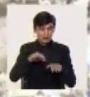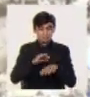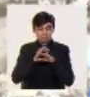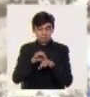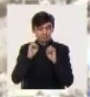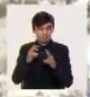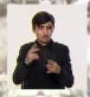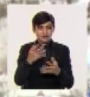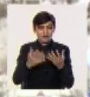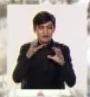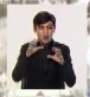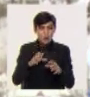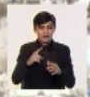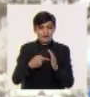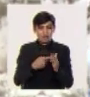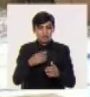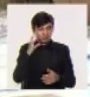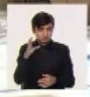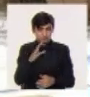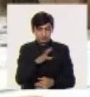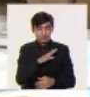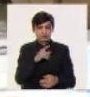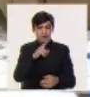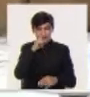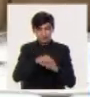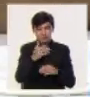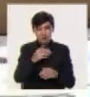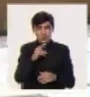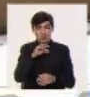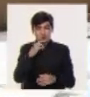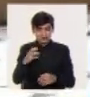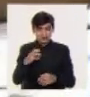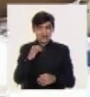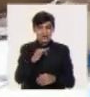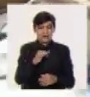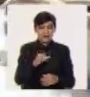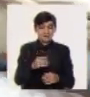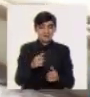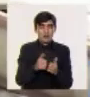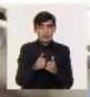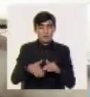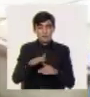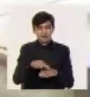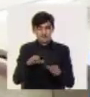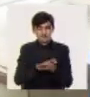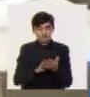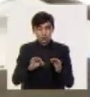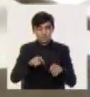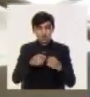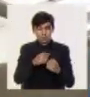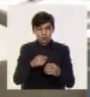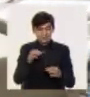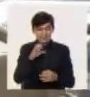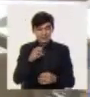қажет. Егер заң талабынан ауытқыса, әкімшілік кодекстің қалалар мен елді мекендердің аумақтарын абаттандыру қағидаларын бұзу